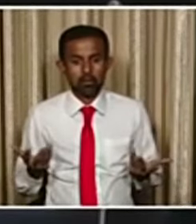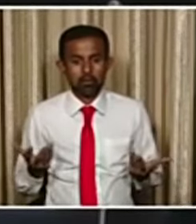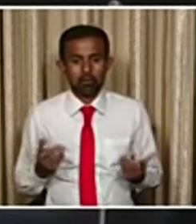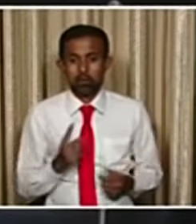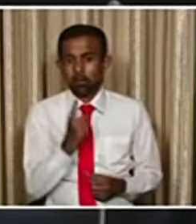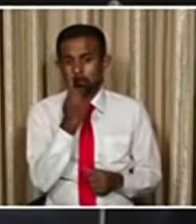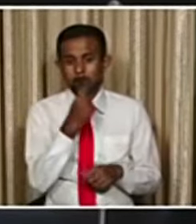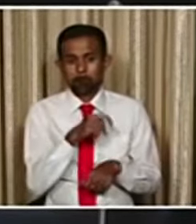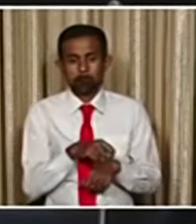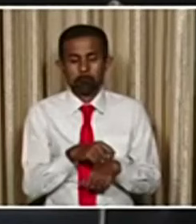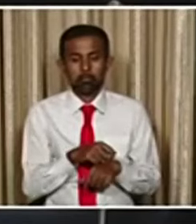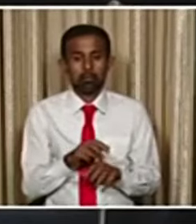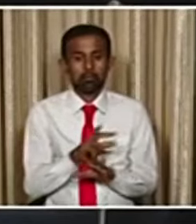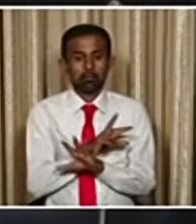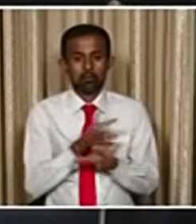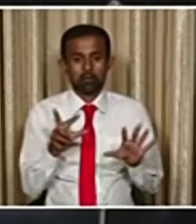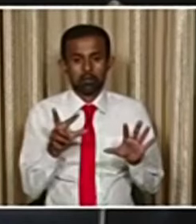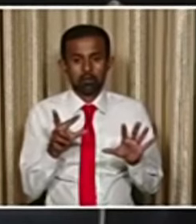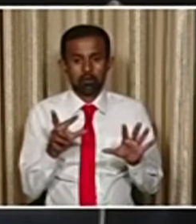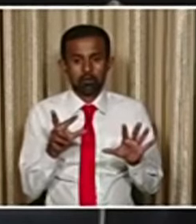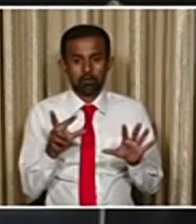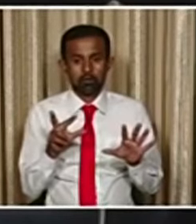ಪ್ರಥಮ ವತಾವಟ ದಹಾಟವನ